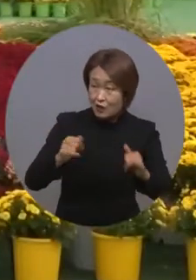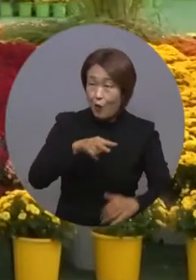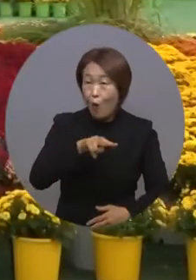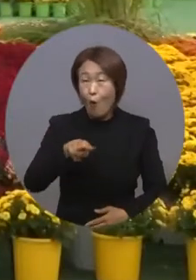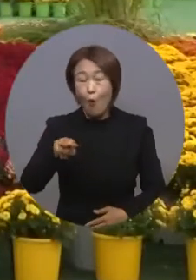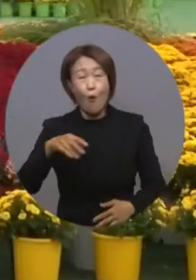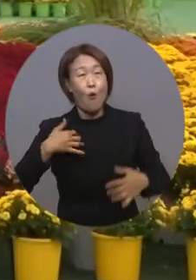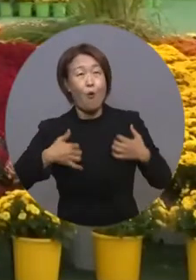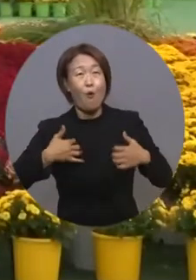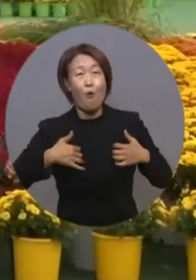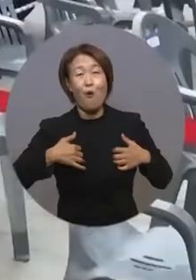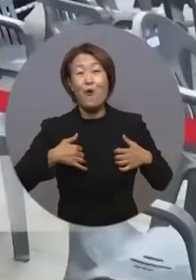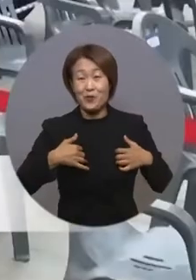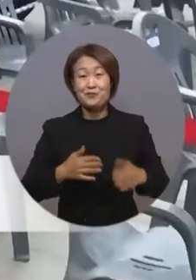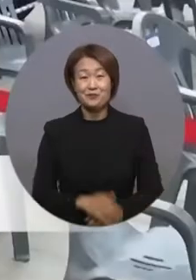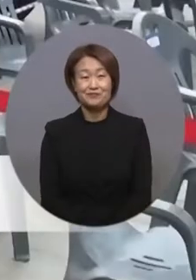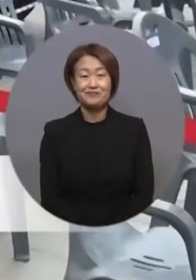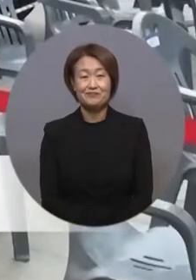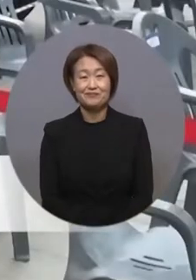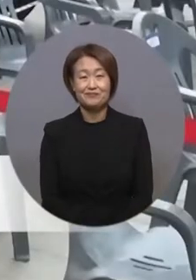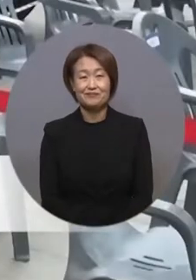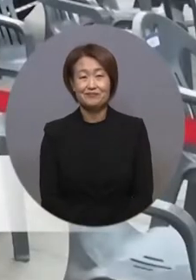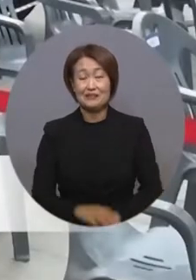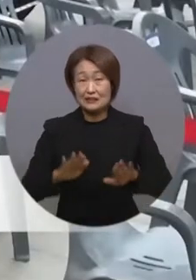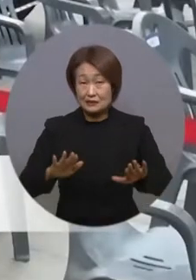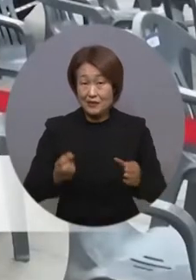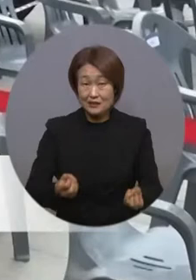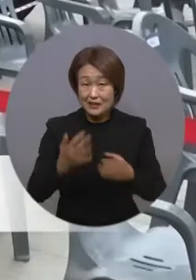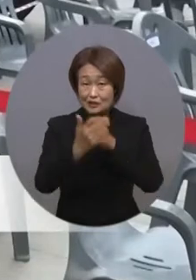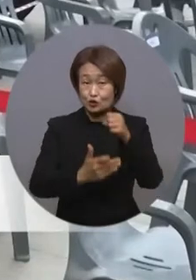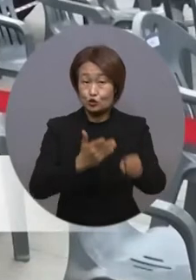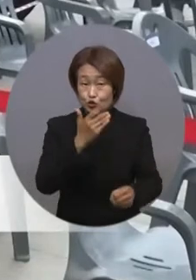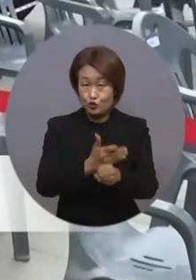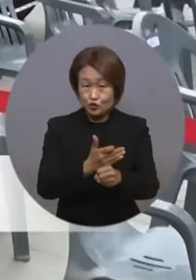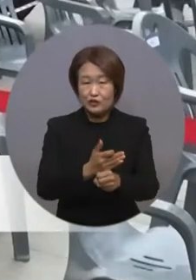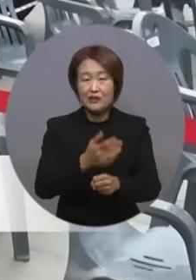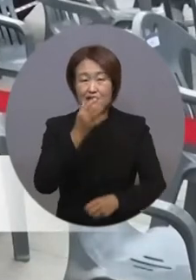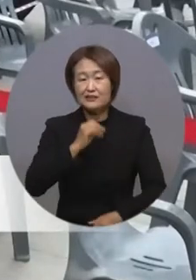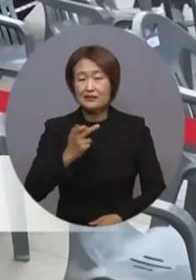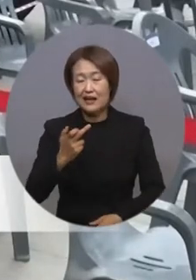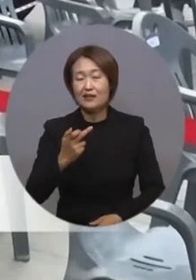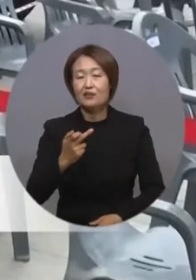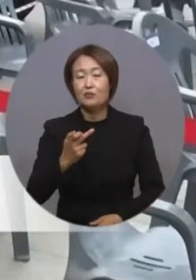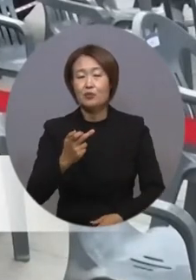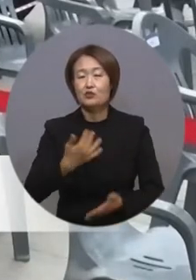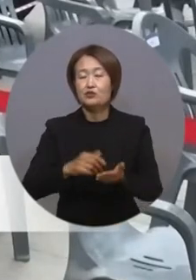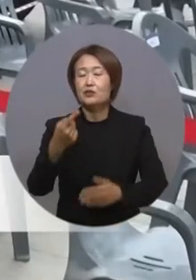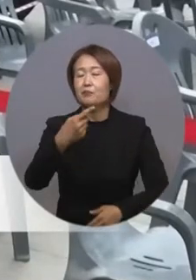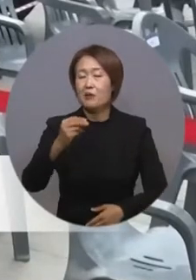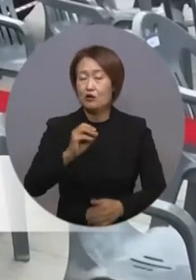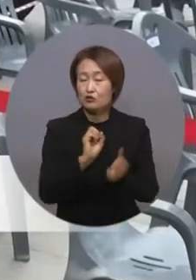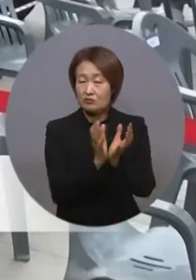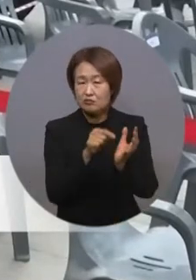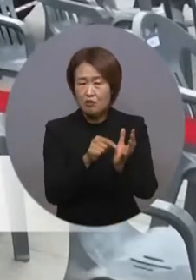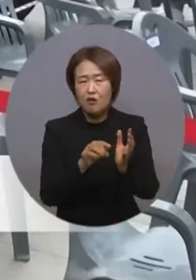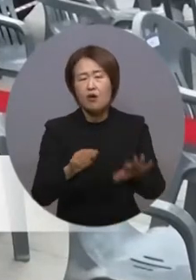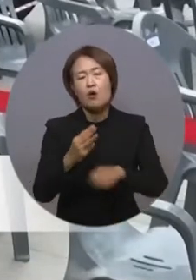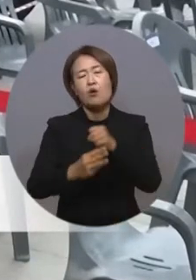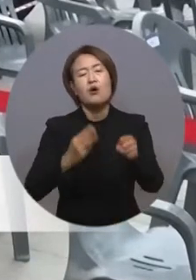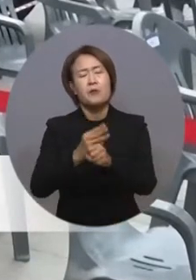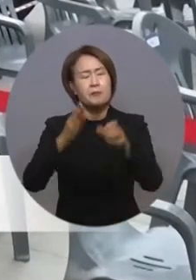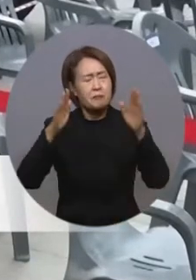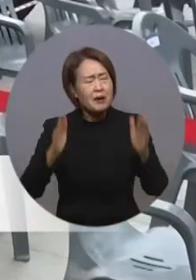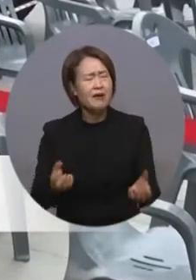볼거리를 제공했습니다. 올해로 19년째 운영하고 있는 익산 천만송이 국화축제는 코로나로 인해서 3년 만에 열리고